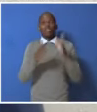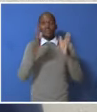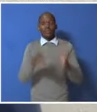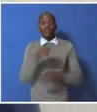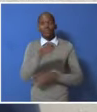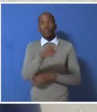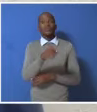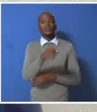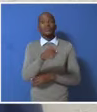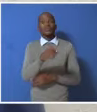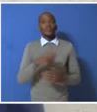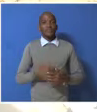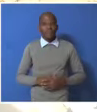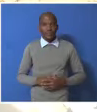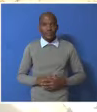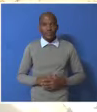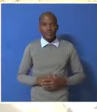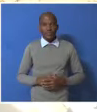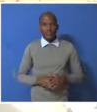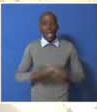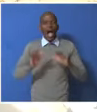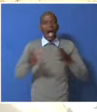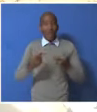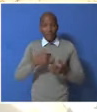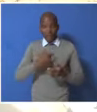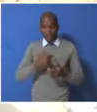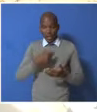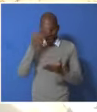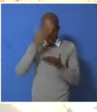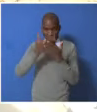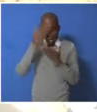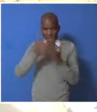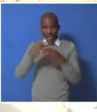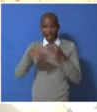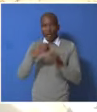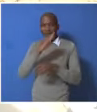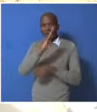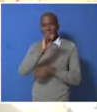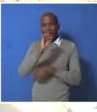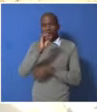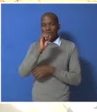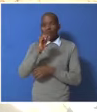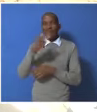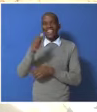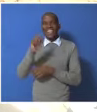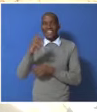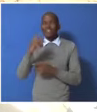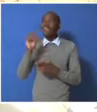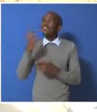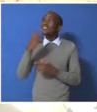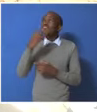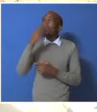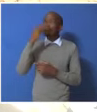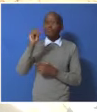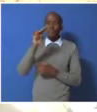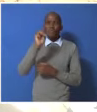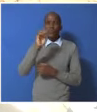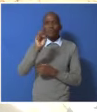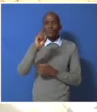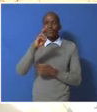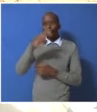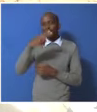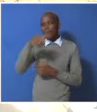baagi ba re ba rutuntsha. Gore re kopane le batho ba biogas go ne ga tla mokwalo ko moshupa brigade o supa ga go